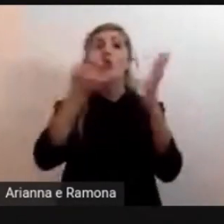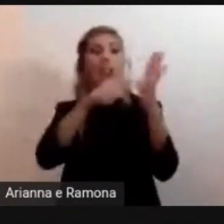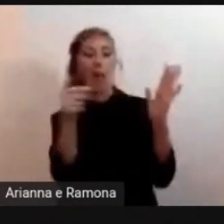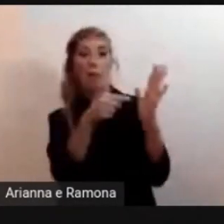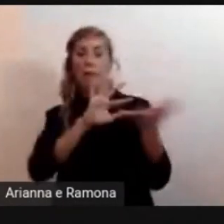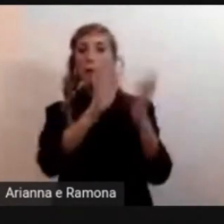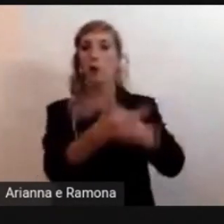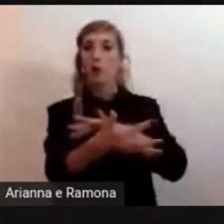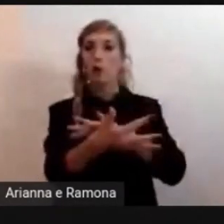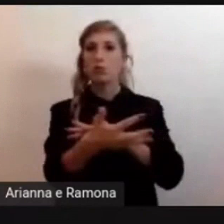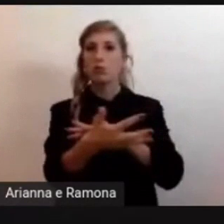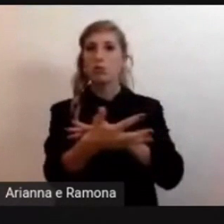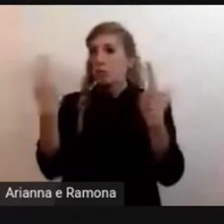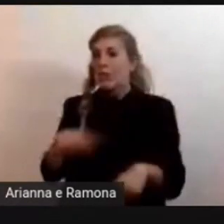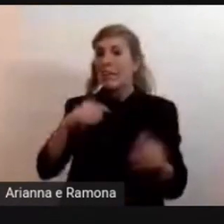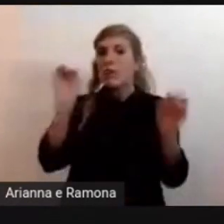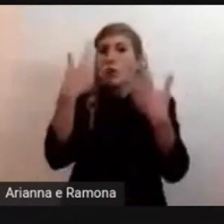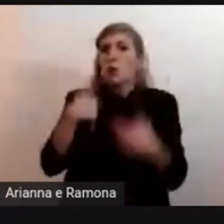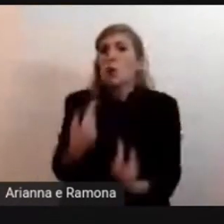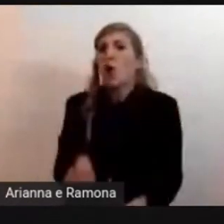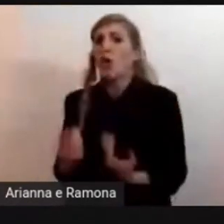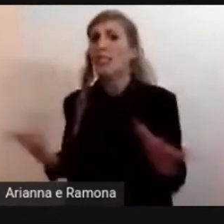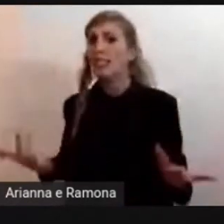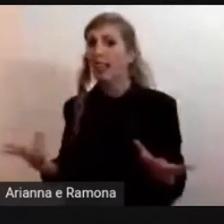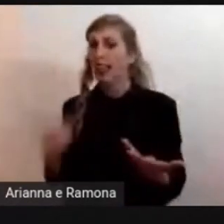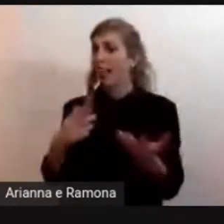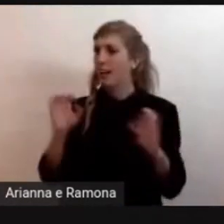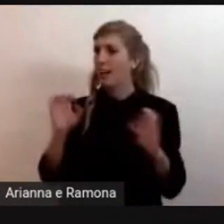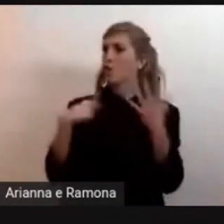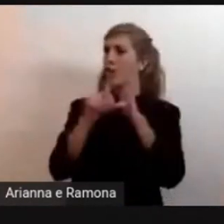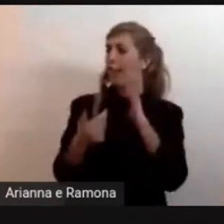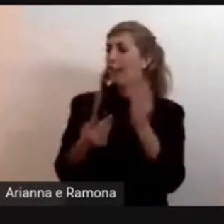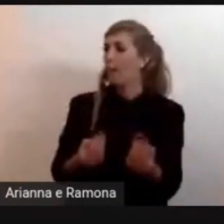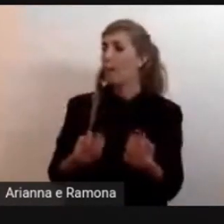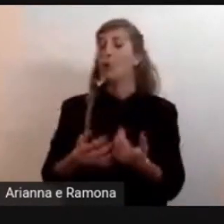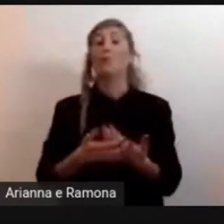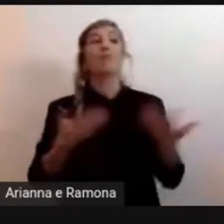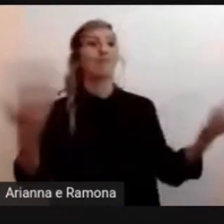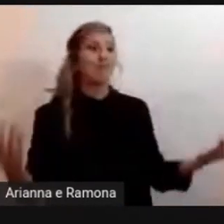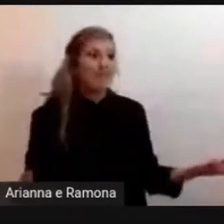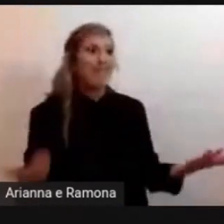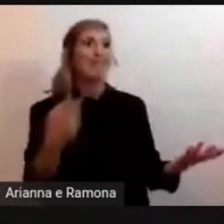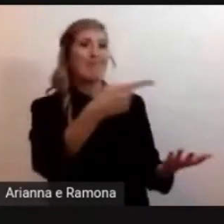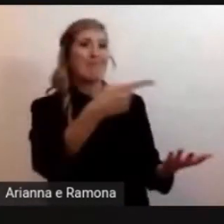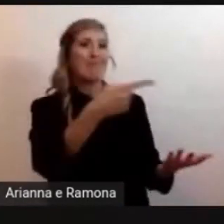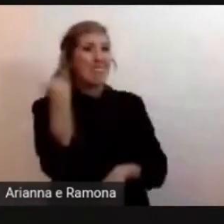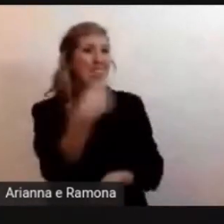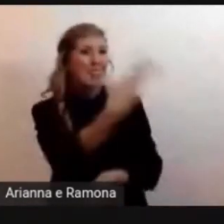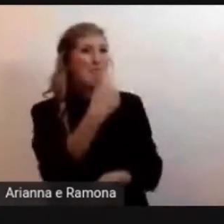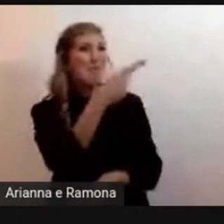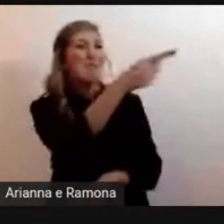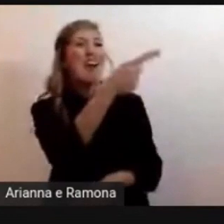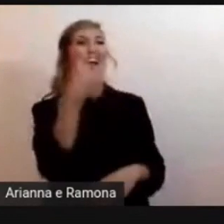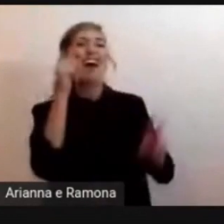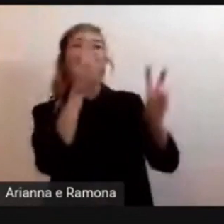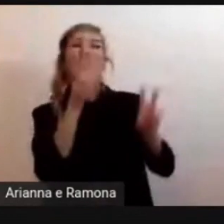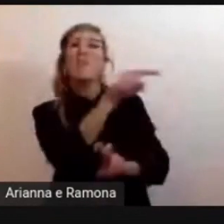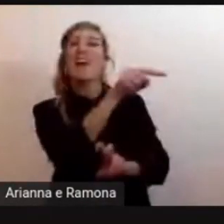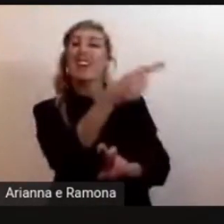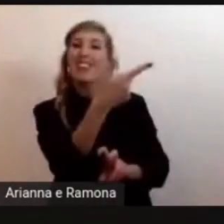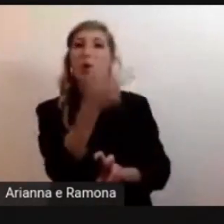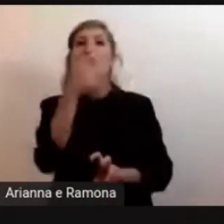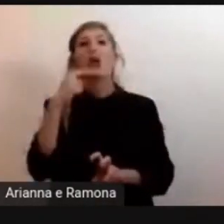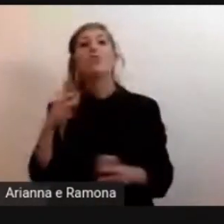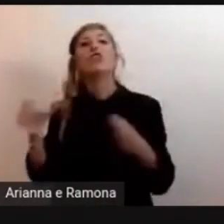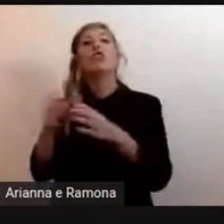tempo cosa è questa rivoluzione del tempo è quella che cui parlavi prima sterline alla società che